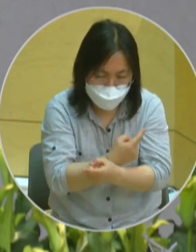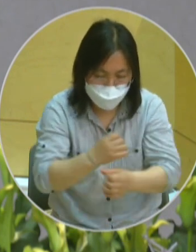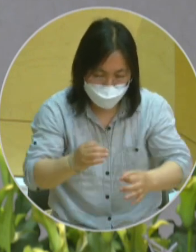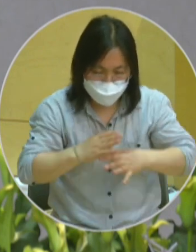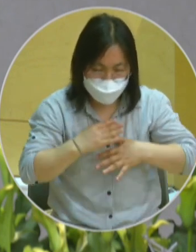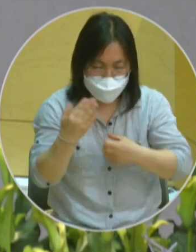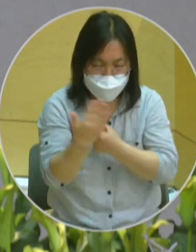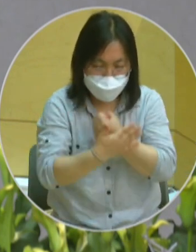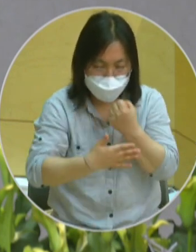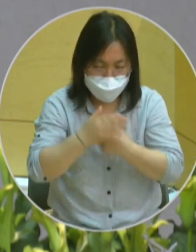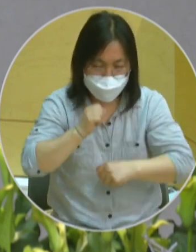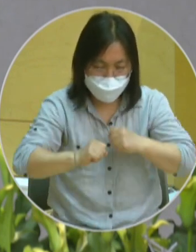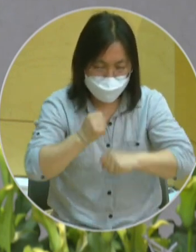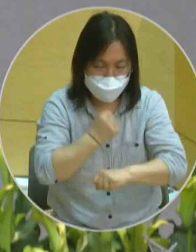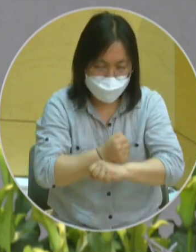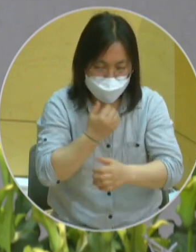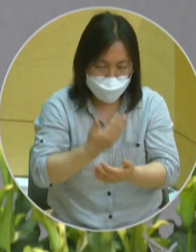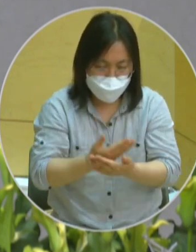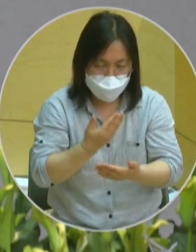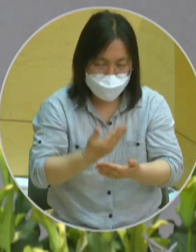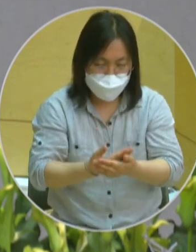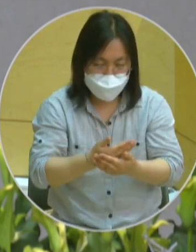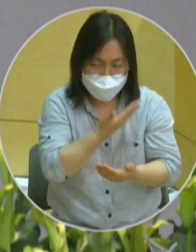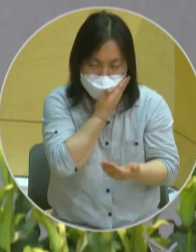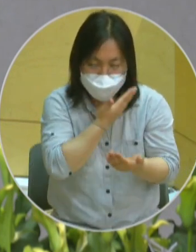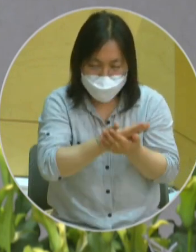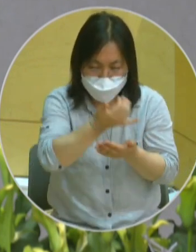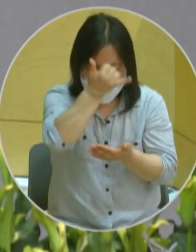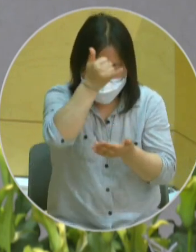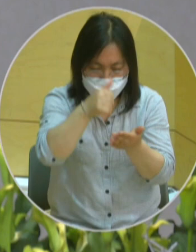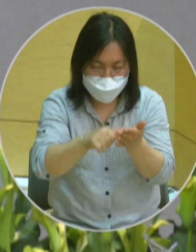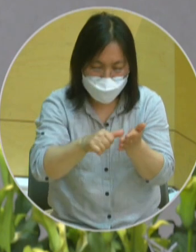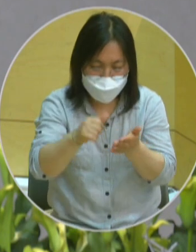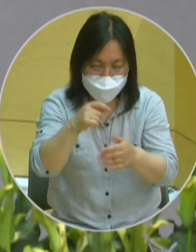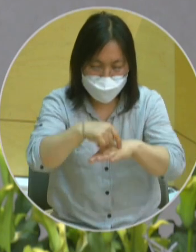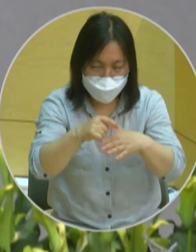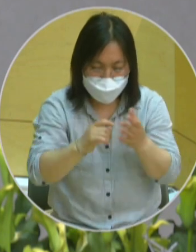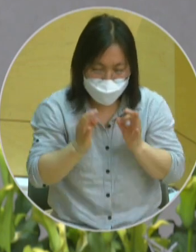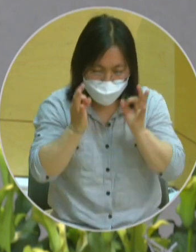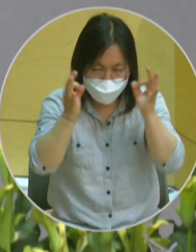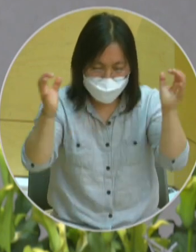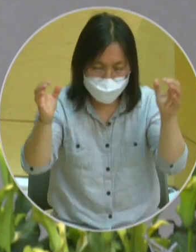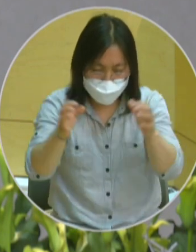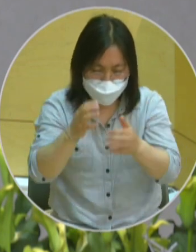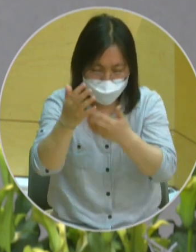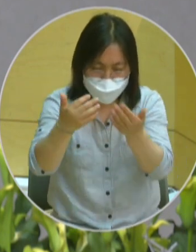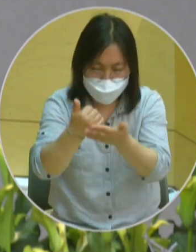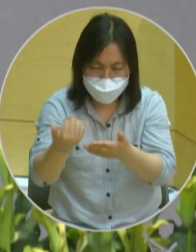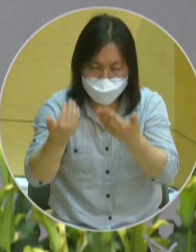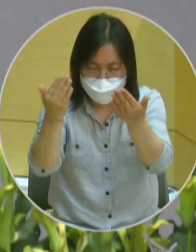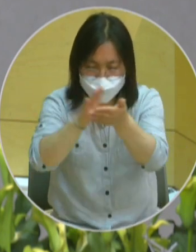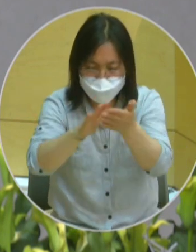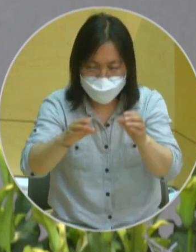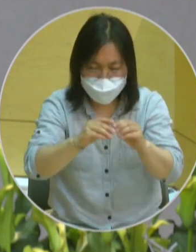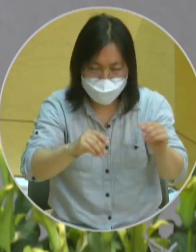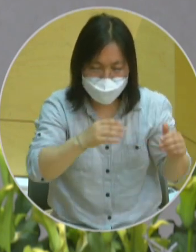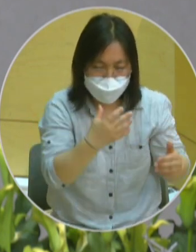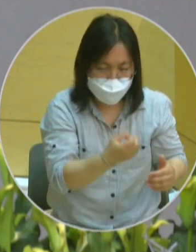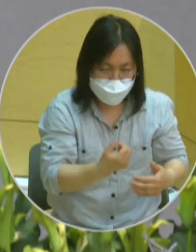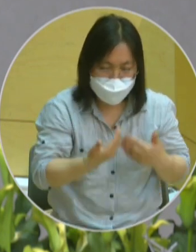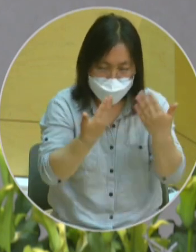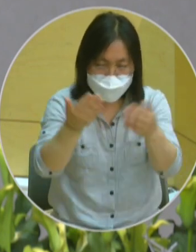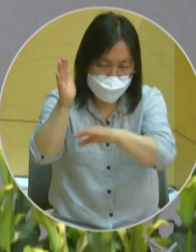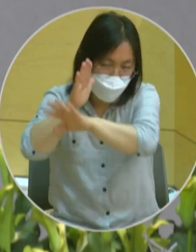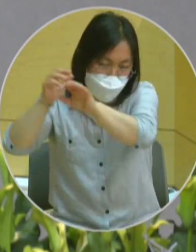주님 역사하여 주시옵소서. 귀한 예물 마음의 정성을 다하여 주 앞에 올려드렸습니다. 땅의 것을 드리지만